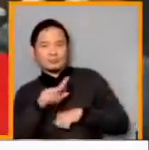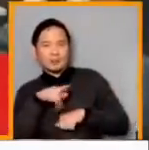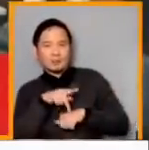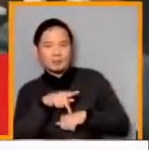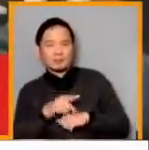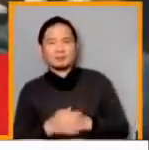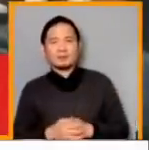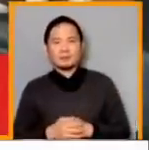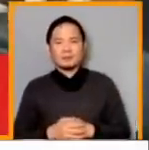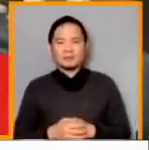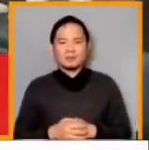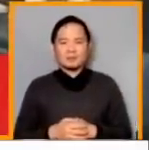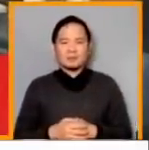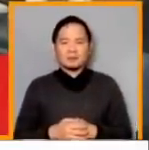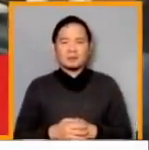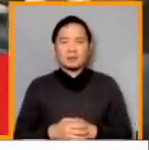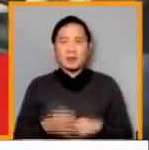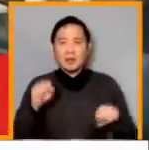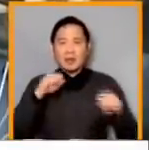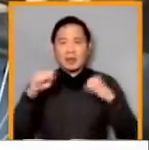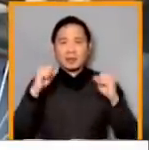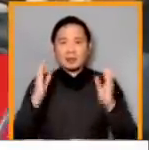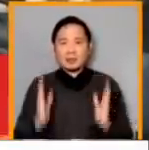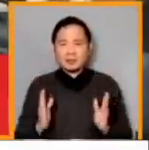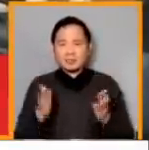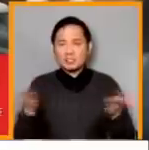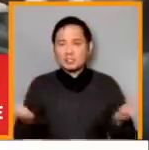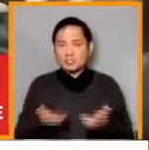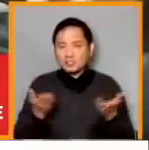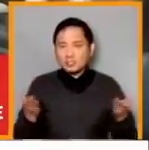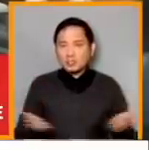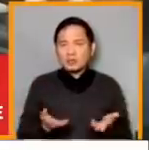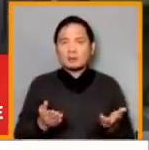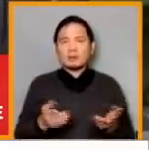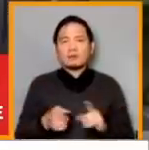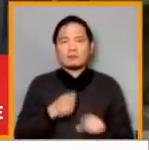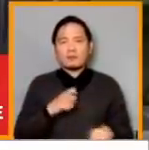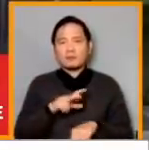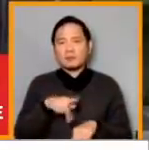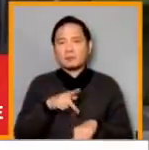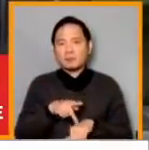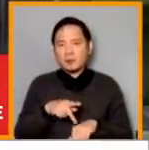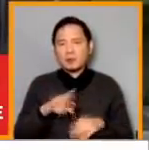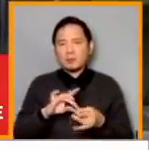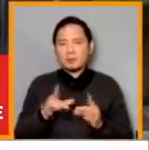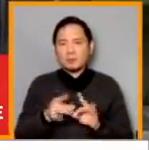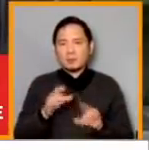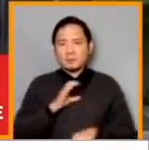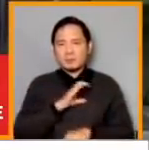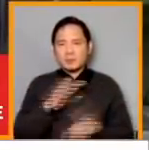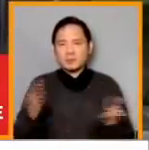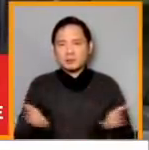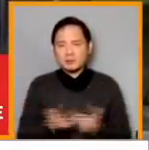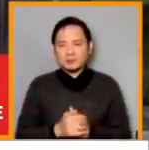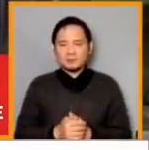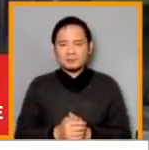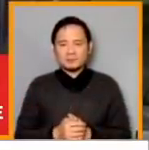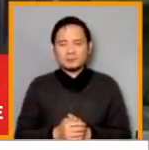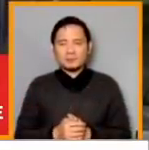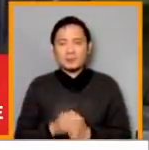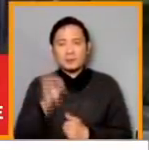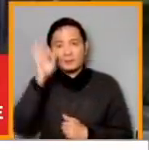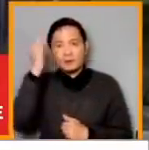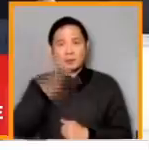dito ngayon yung mga atleta at kinatawa ng Philippine Olympic Committee. Narito rin ng French Ambassador.